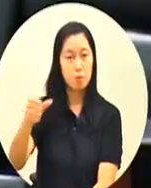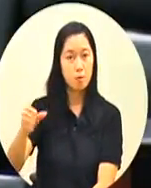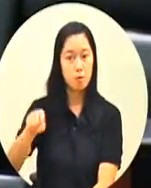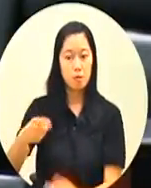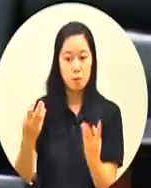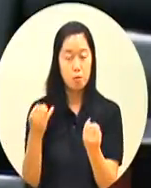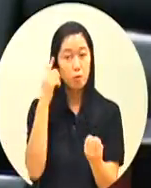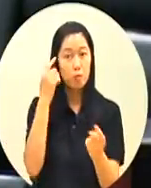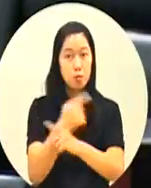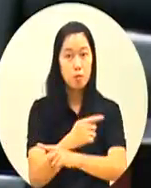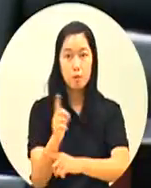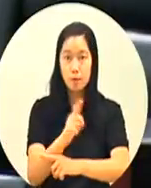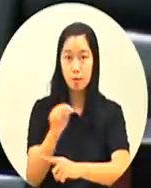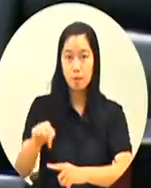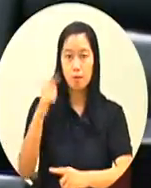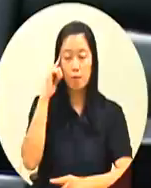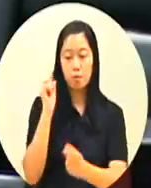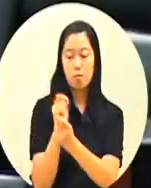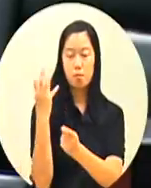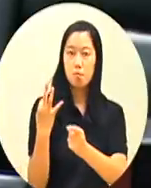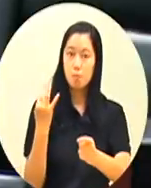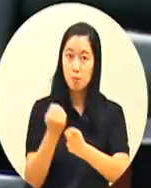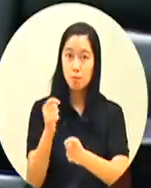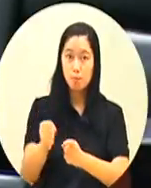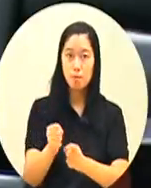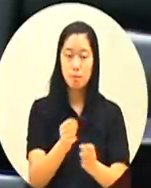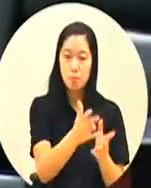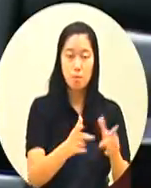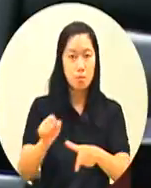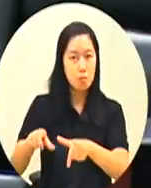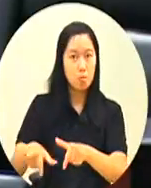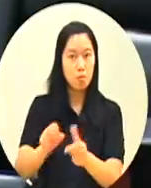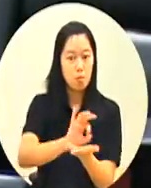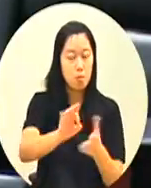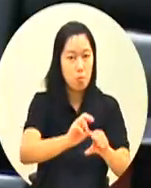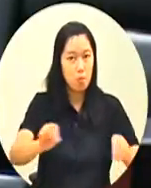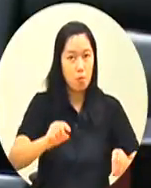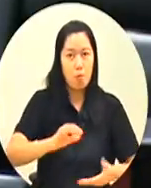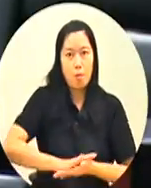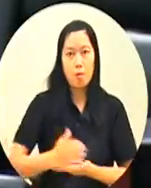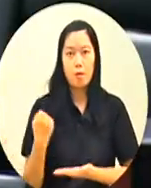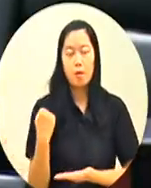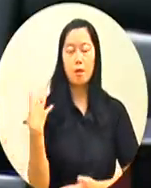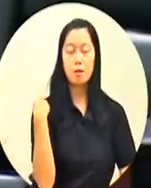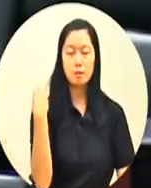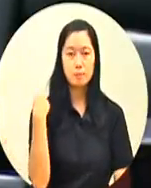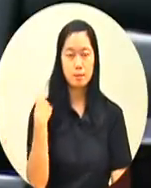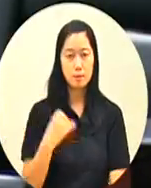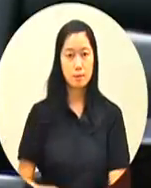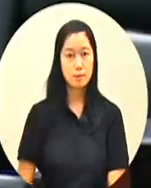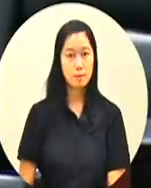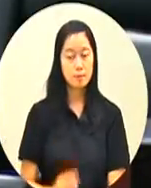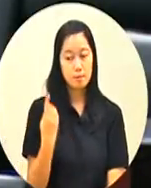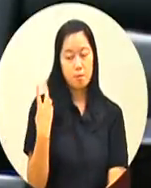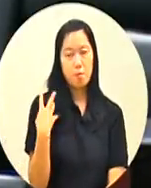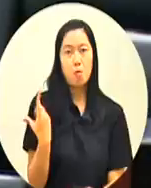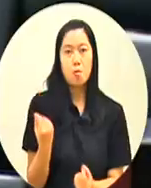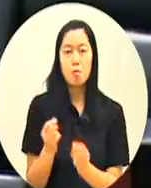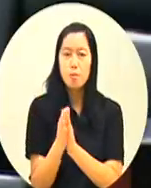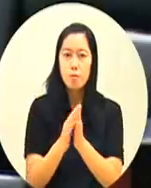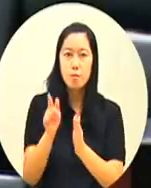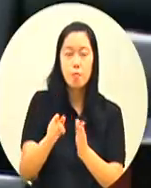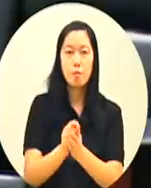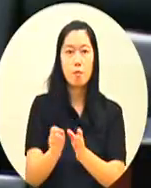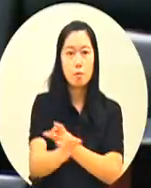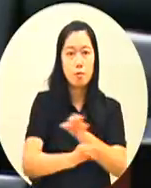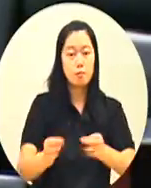表什么？代表是说其实这几年产业的用地需求跟压力还是存在的，像前几天我有拜托金发局的同